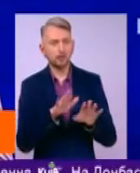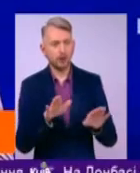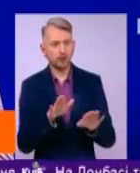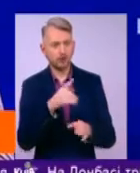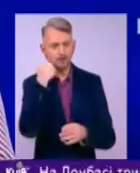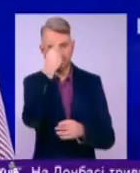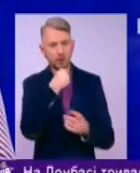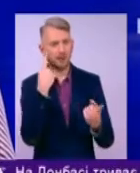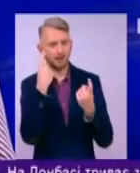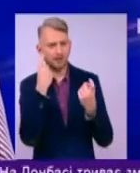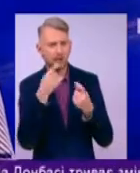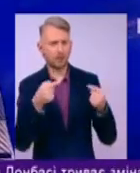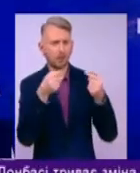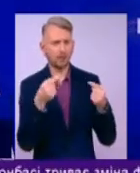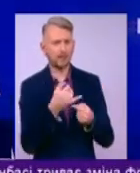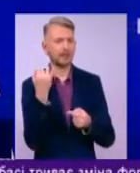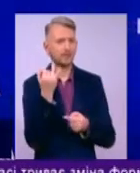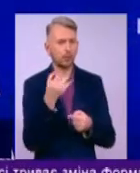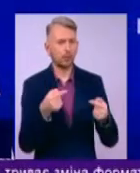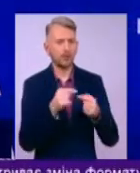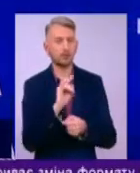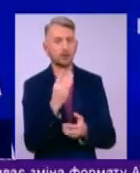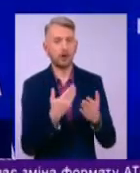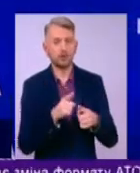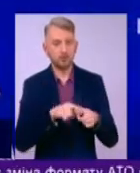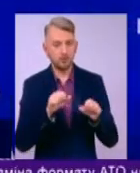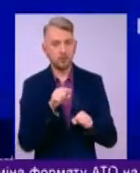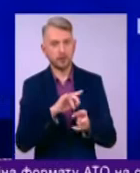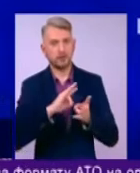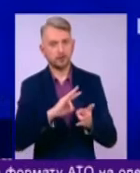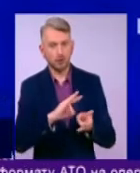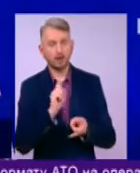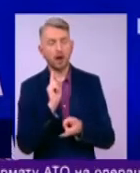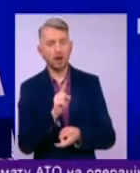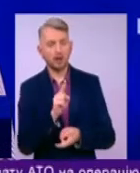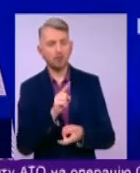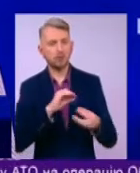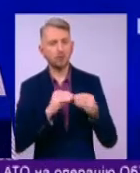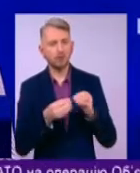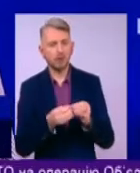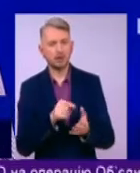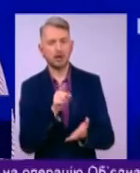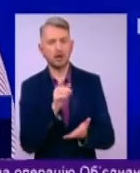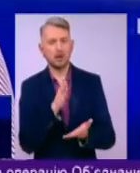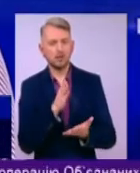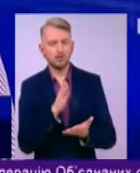персональних даних і конкретних історій конкретної дитини, якщо це може їй зашкодити. Але, тим не менше, проблематика має